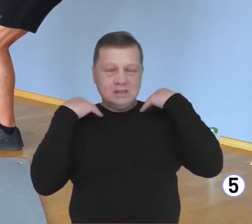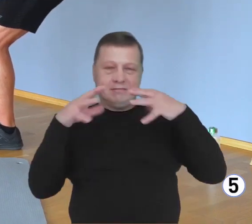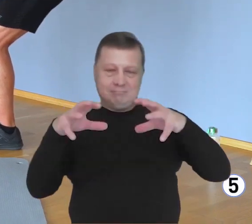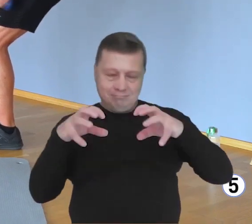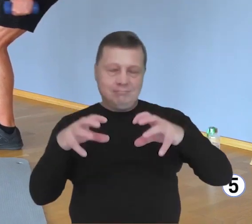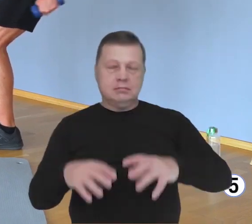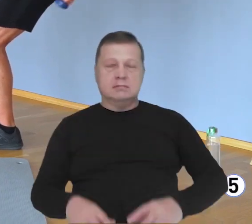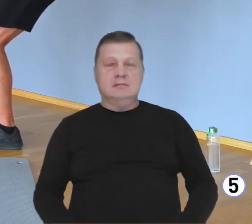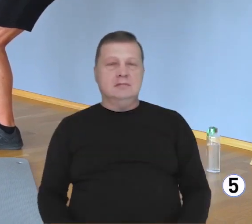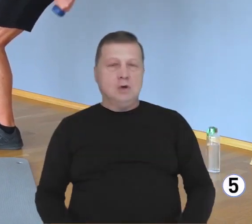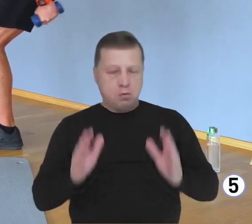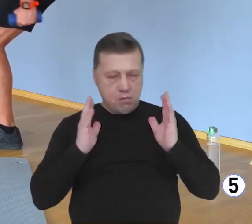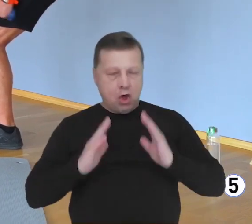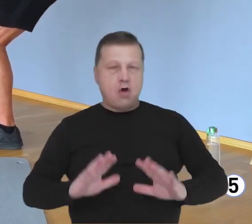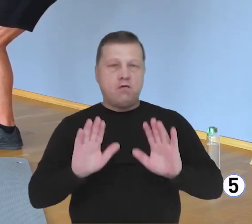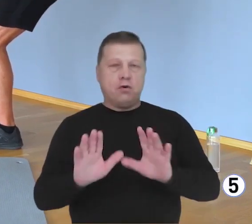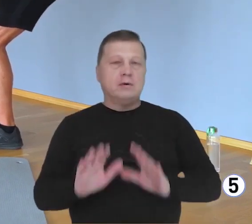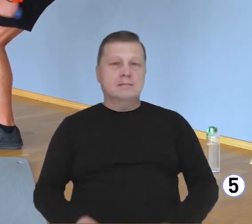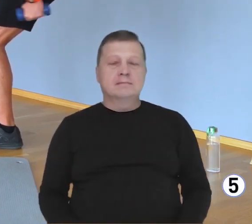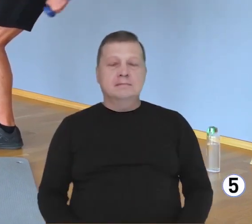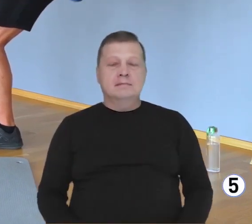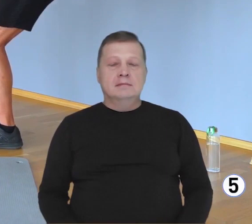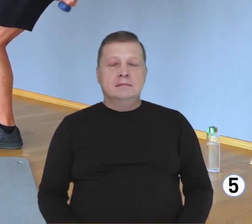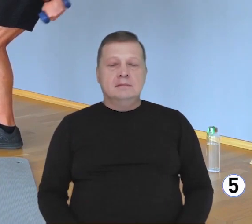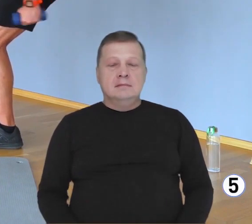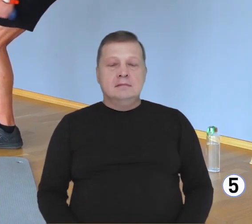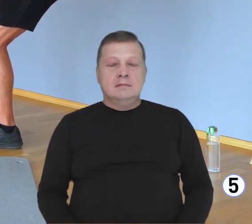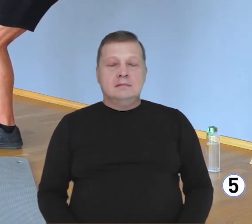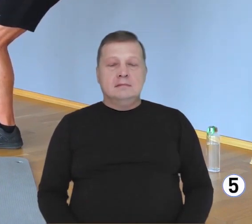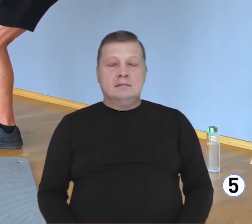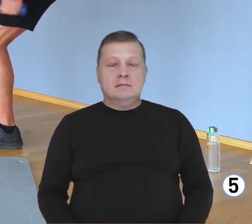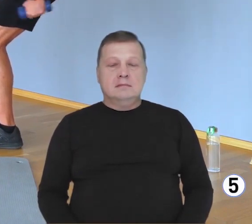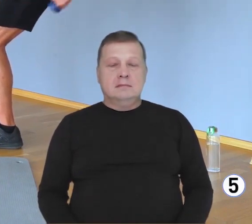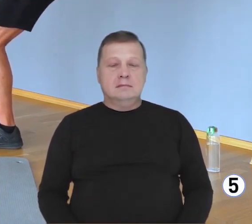ramienia, powoli wykonujemy to ćwiczenie. Właśnie tak.